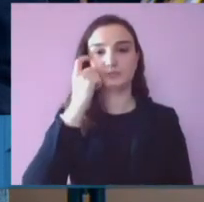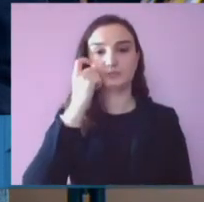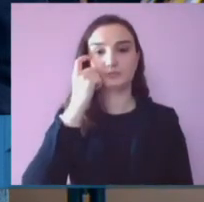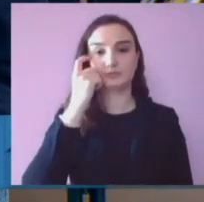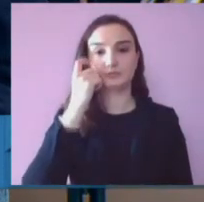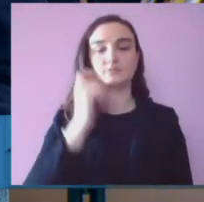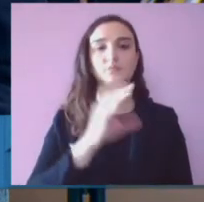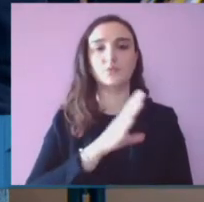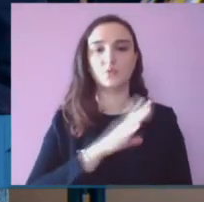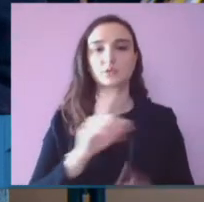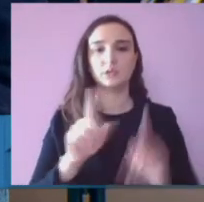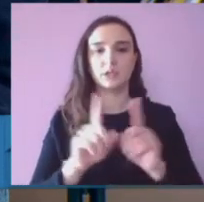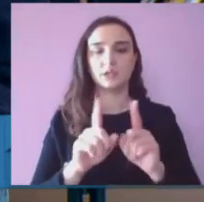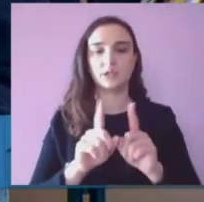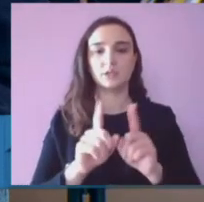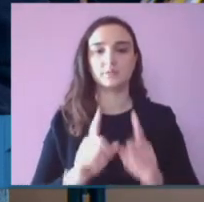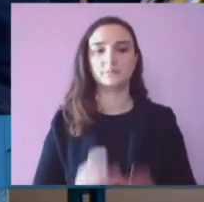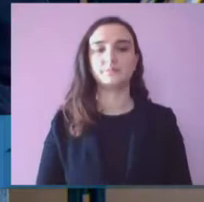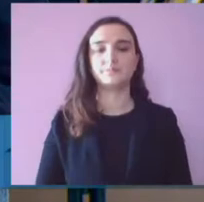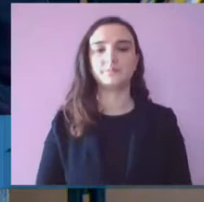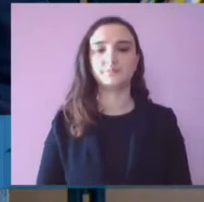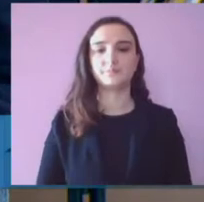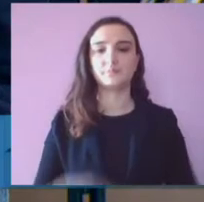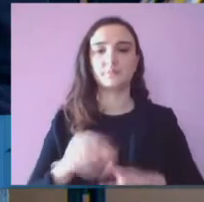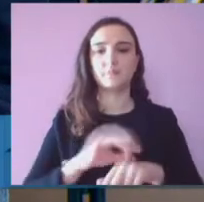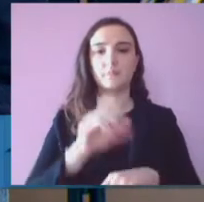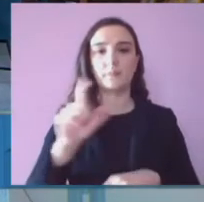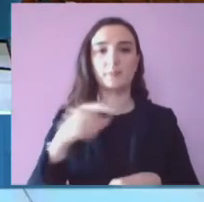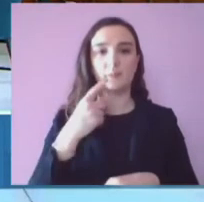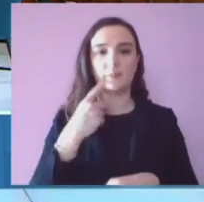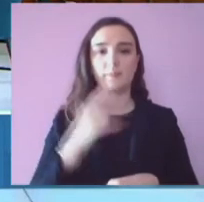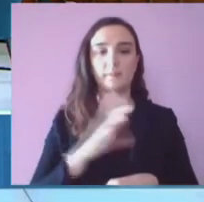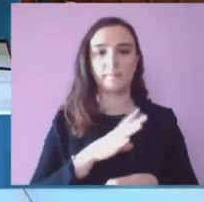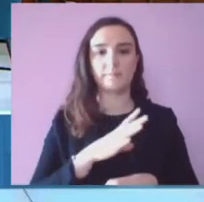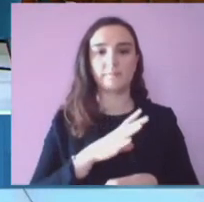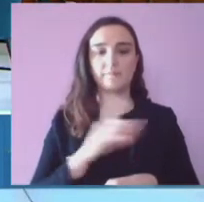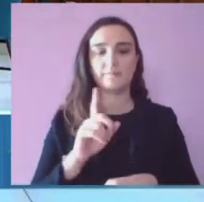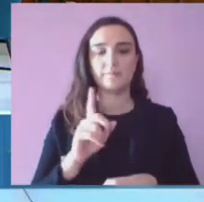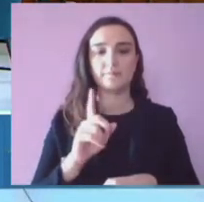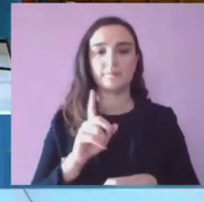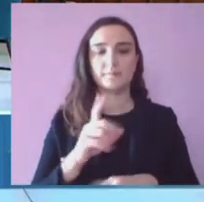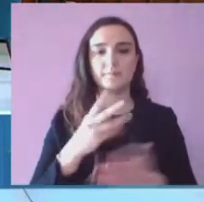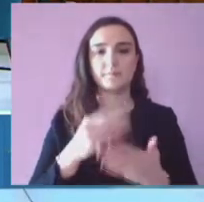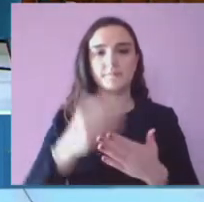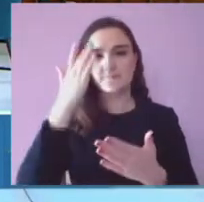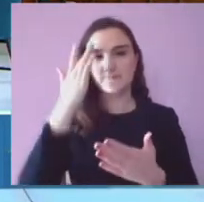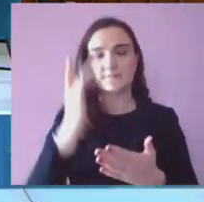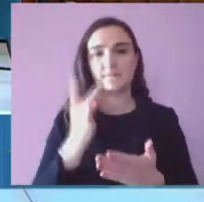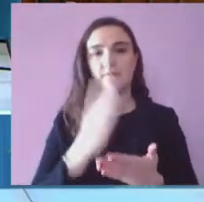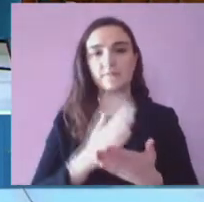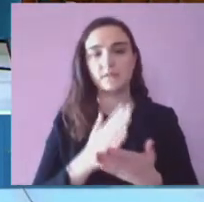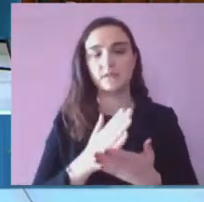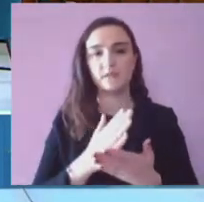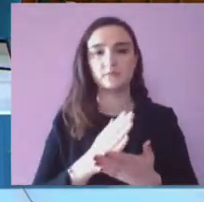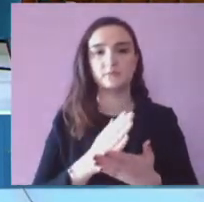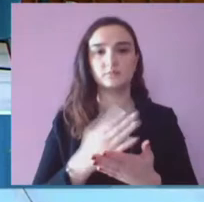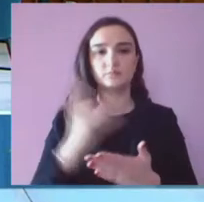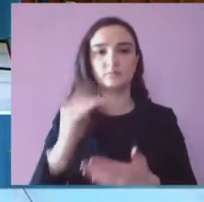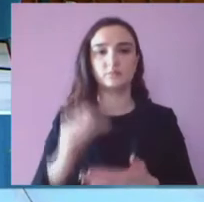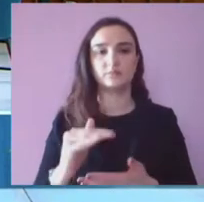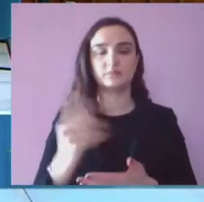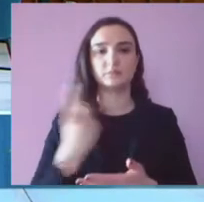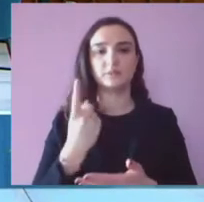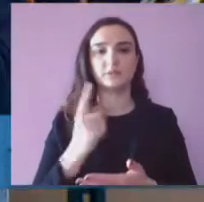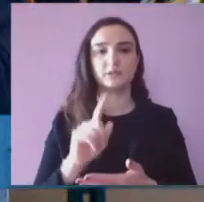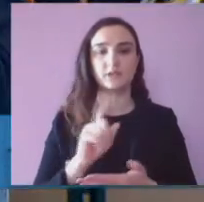ესეთი პაციენტებს უთქვამთ, რომ ნუ თქვა თავის ტკივილი აქვს ან რაღაცა აქვს ბავშვს და პირველი რაც